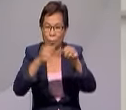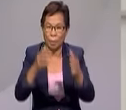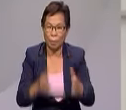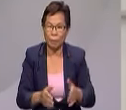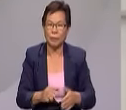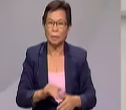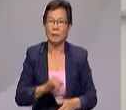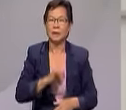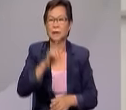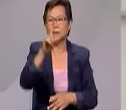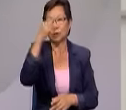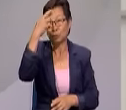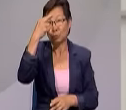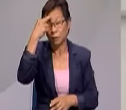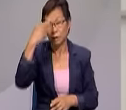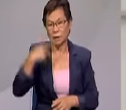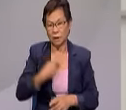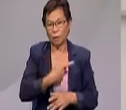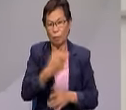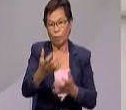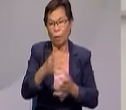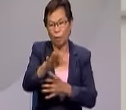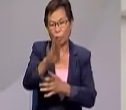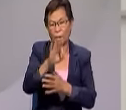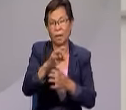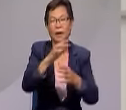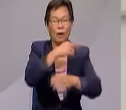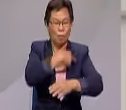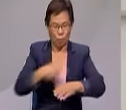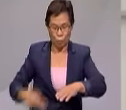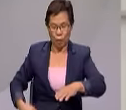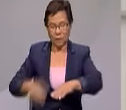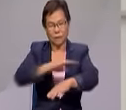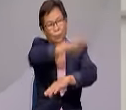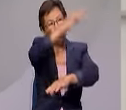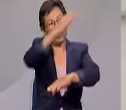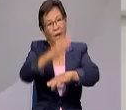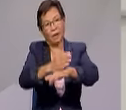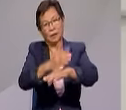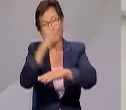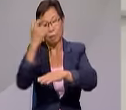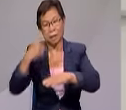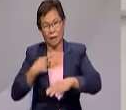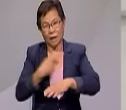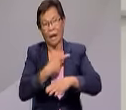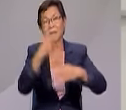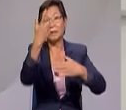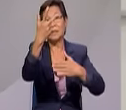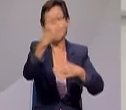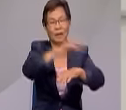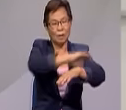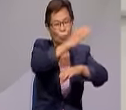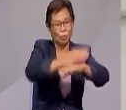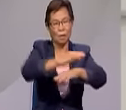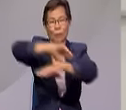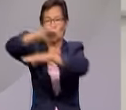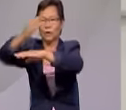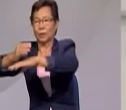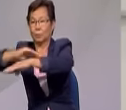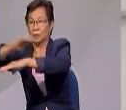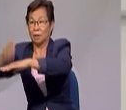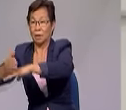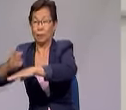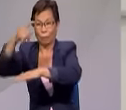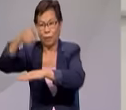Salah satu sebab lagi kita nak memilih Raja Bukit ataupun King of Mountain sebab dia ada tiga puncak yang yang kita kata